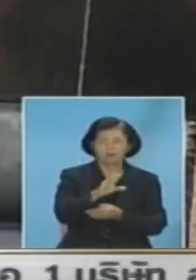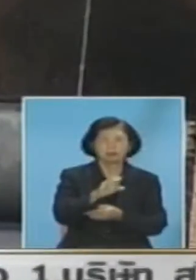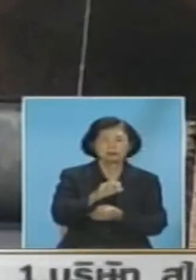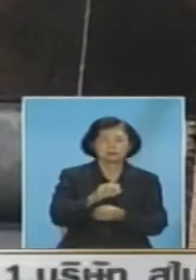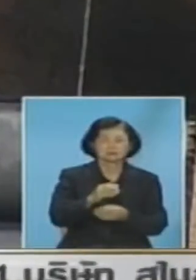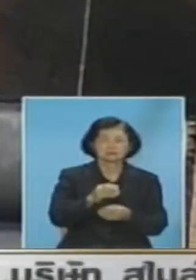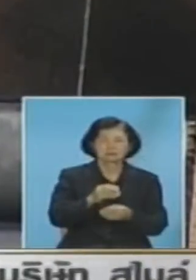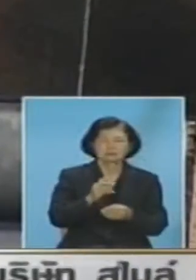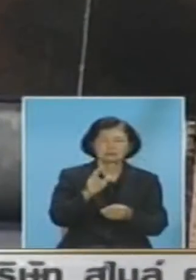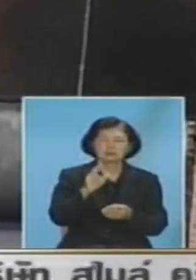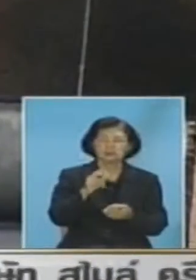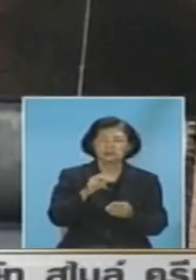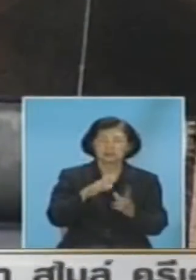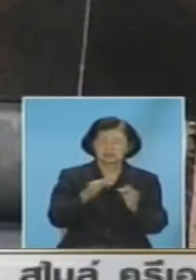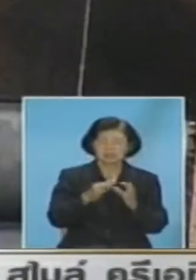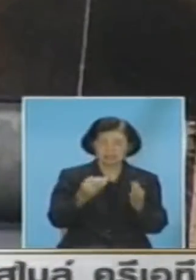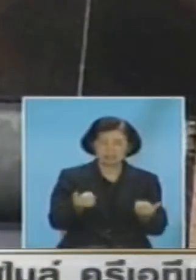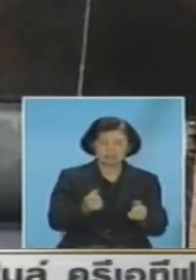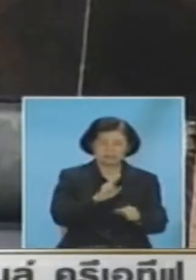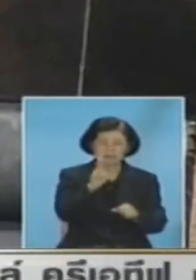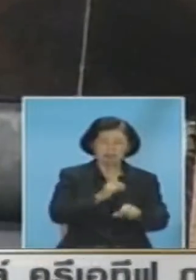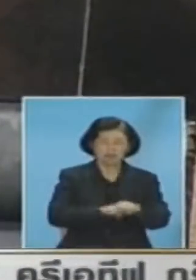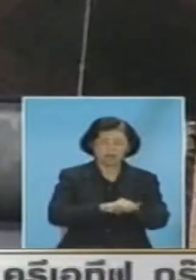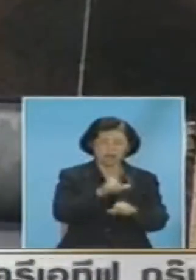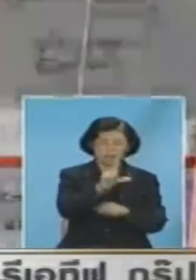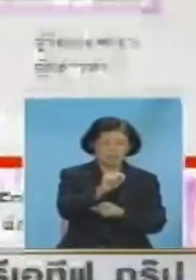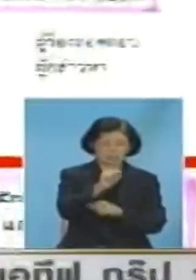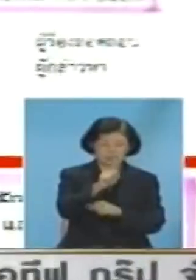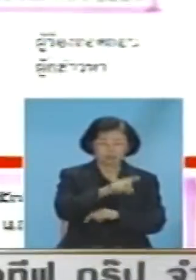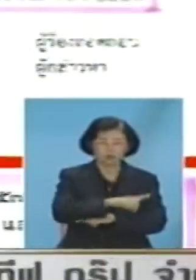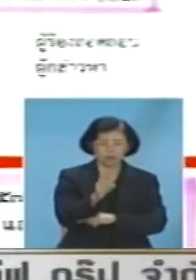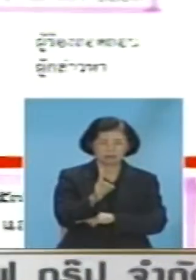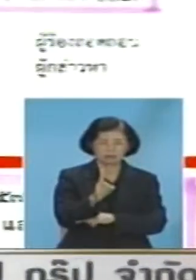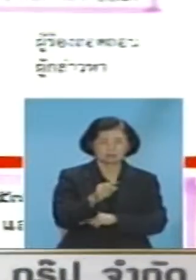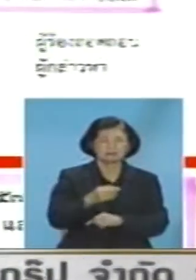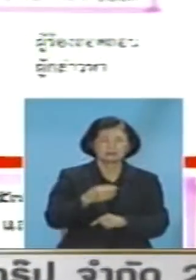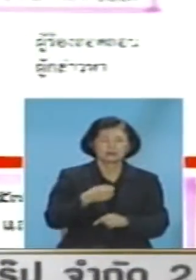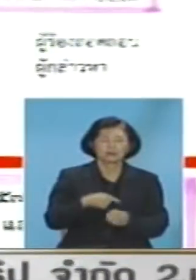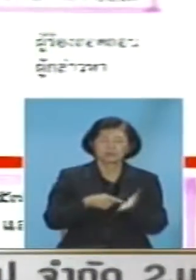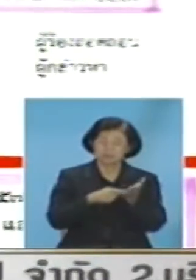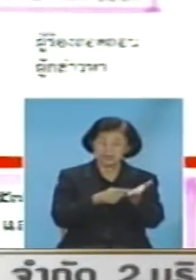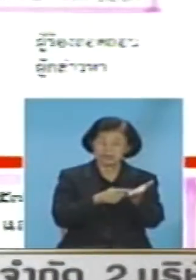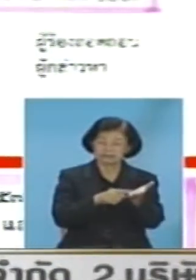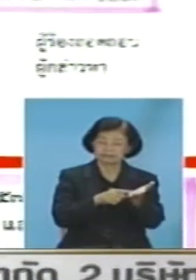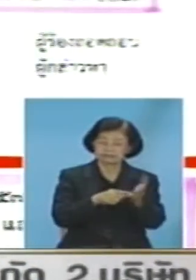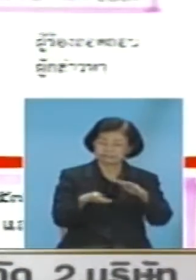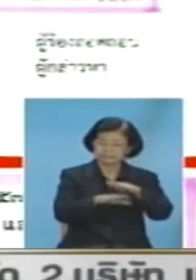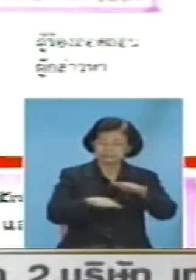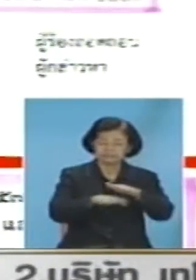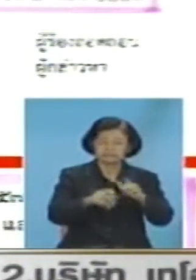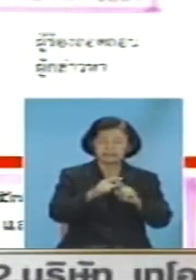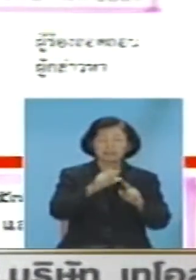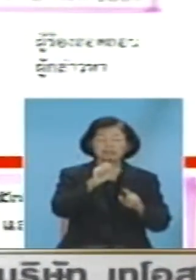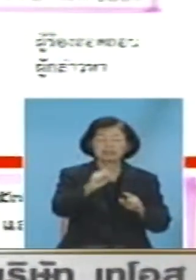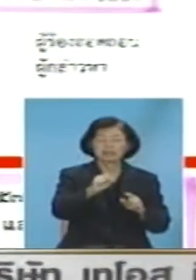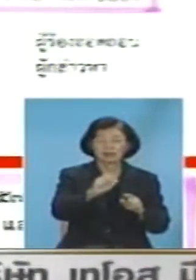การแจ้งข้อกล่าวหาในคดีนี้ใช้เวลาเพียง21วันค่ะฉันขออนุญาตแสดงหลักฐานนะคะก็คือคำสั่งของคณ